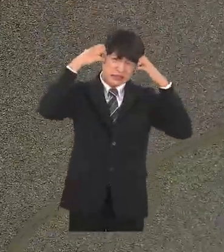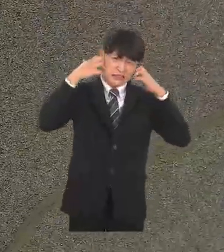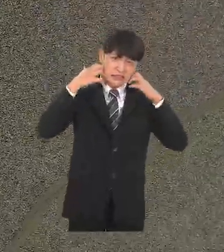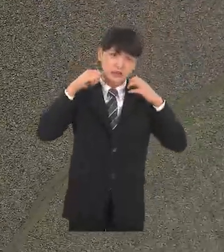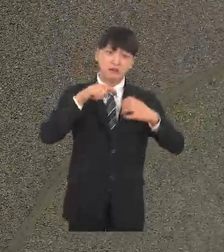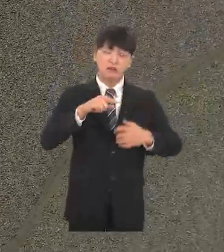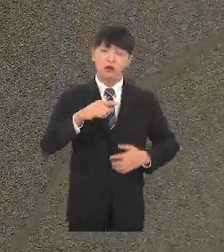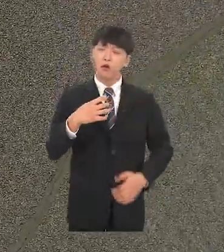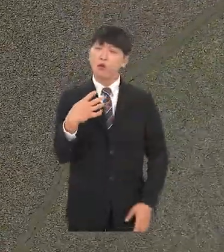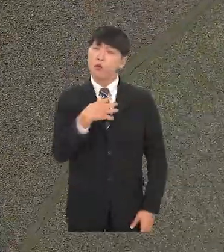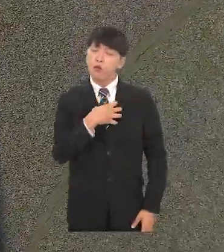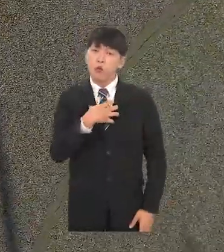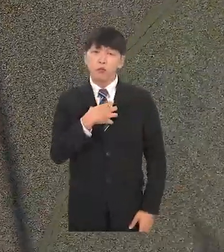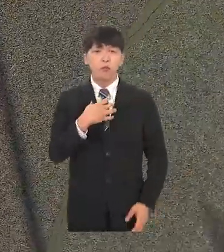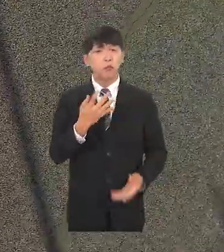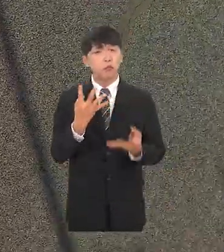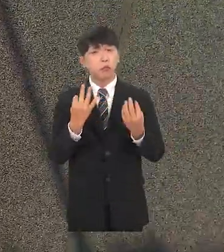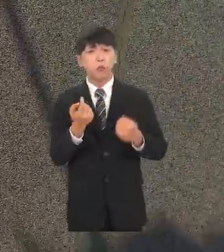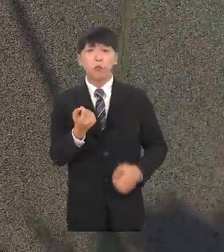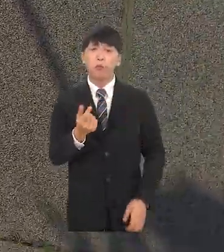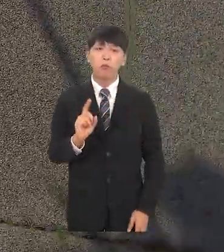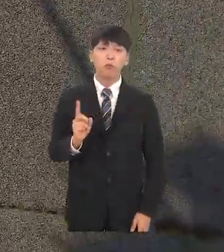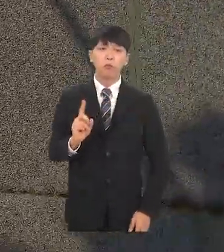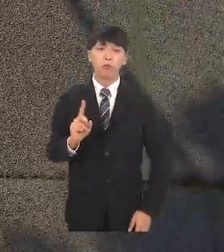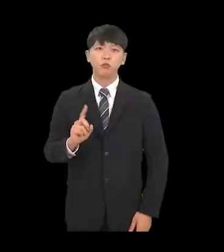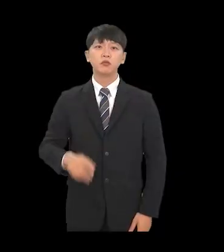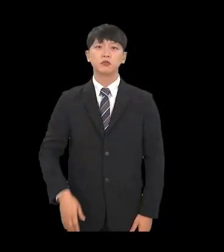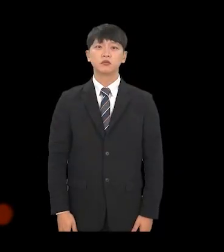폭염, 얼마나 위험할까요?